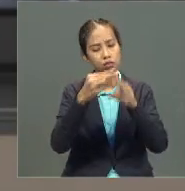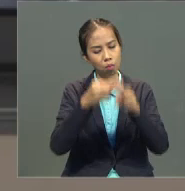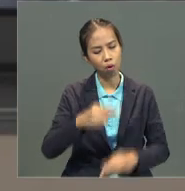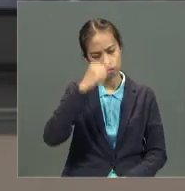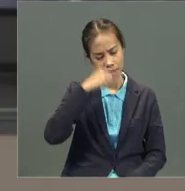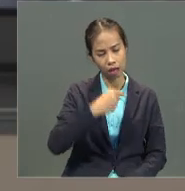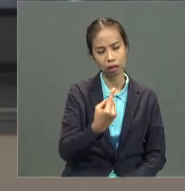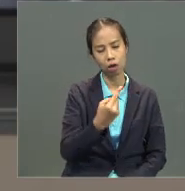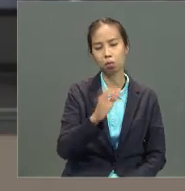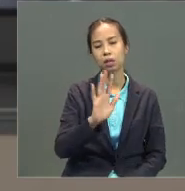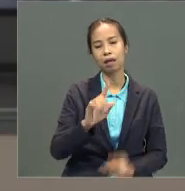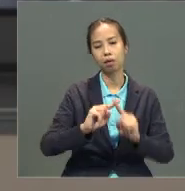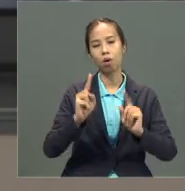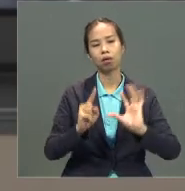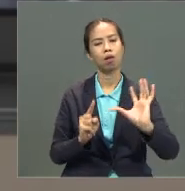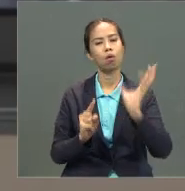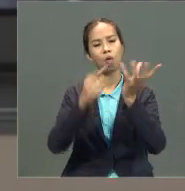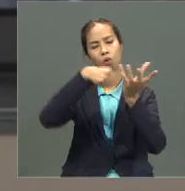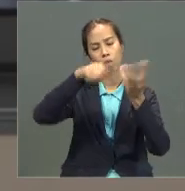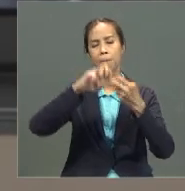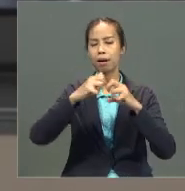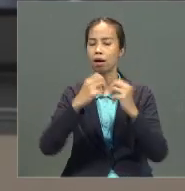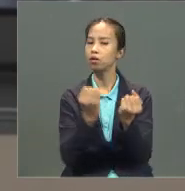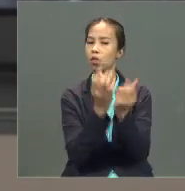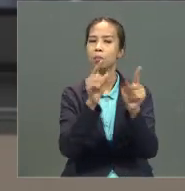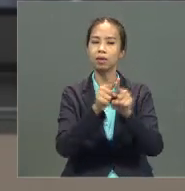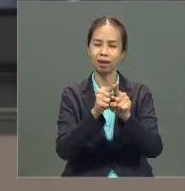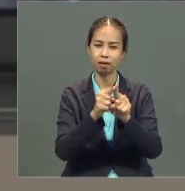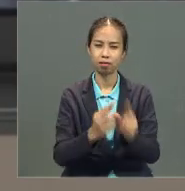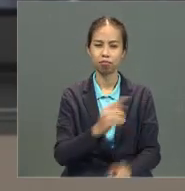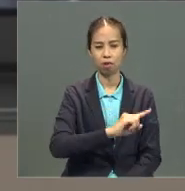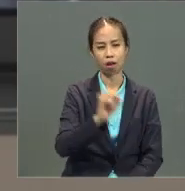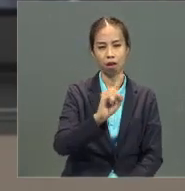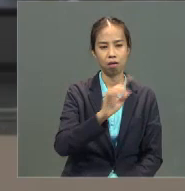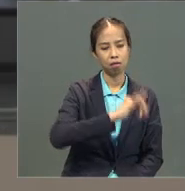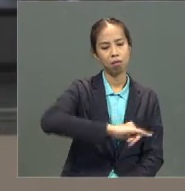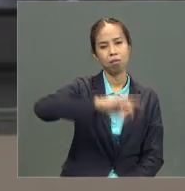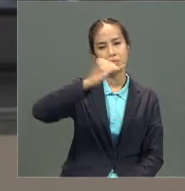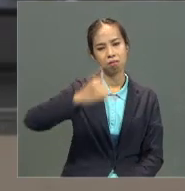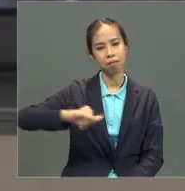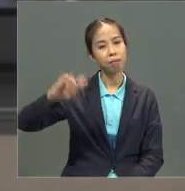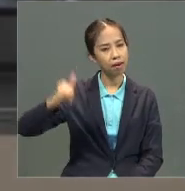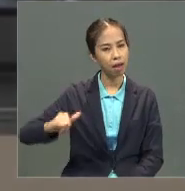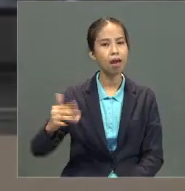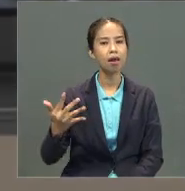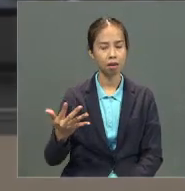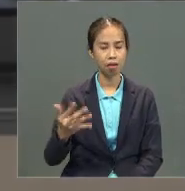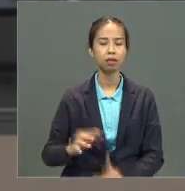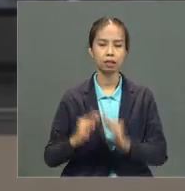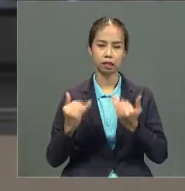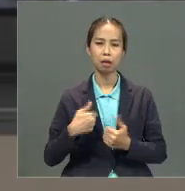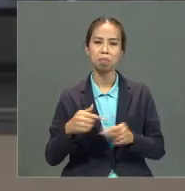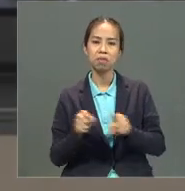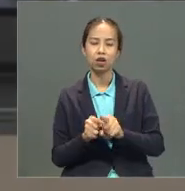ทศเดียวเป็นเรื่องที่เกิดขึ้นทั้งโลกนะครับแล้วมันเป็นความไม่แน่นอนนะครับก็ต้องถือว่าเป็นความท้